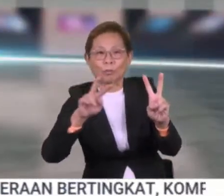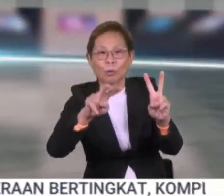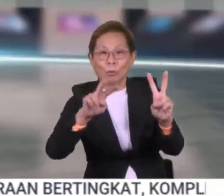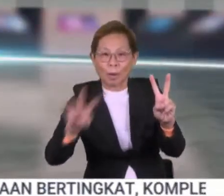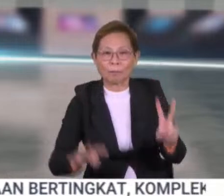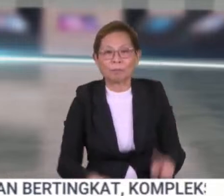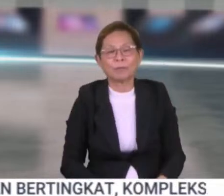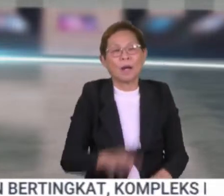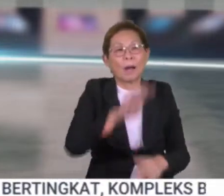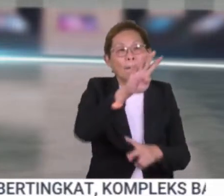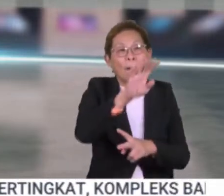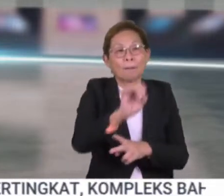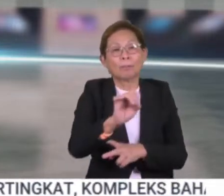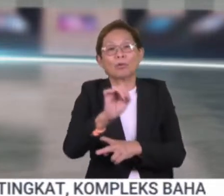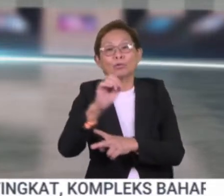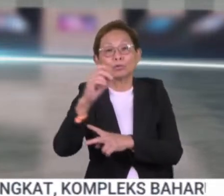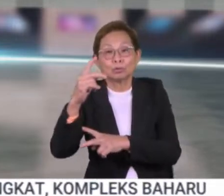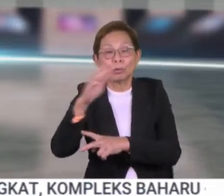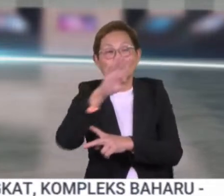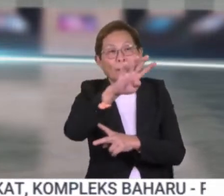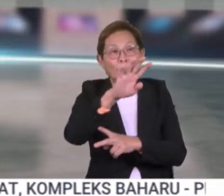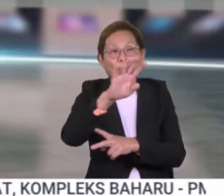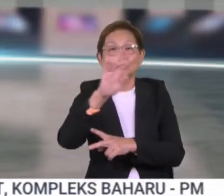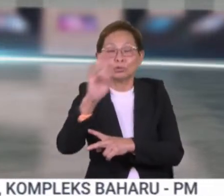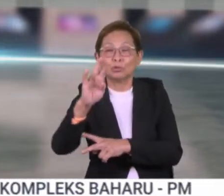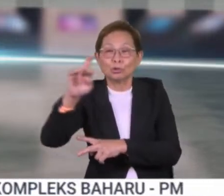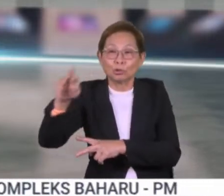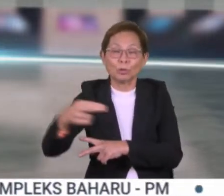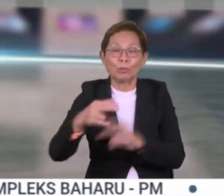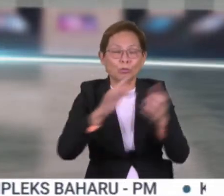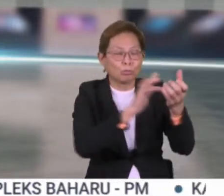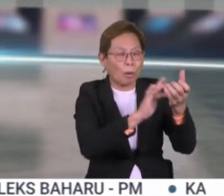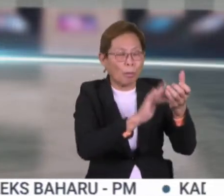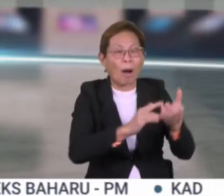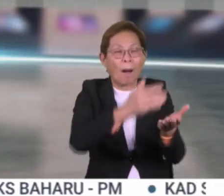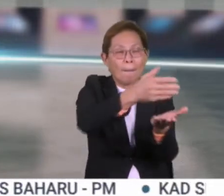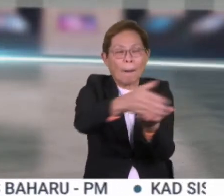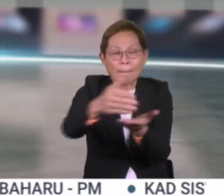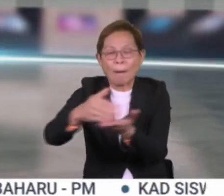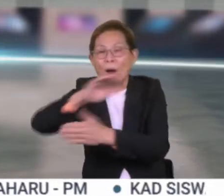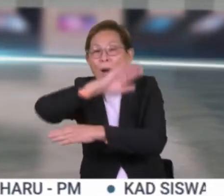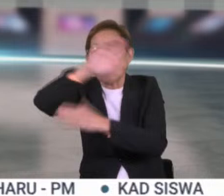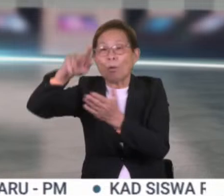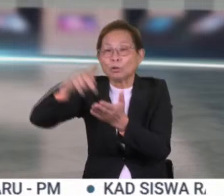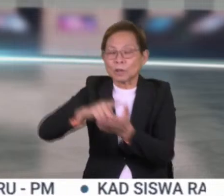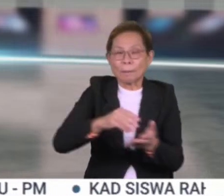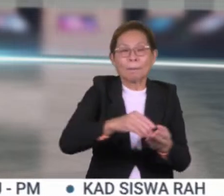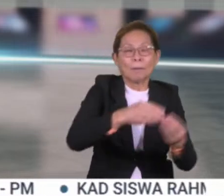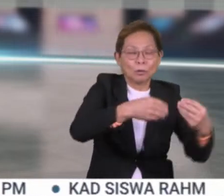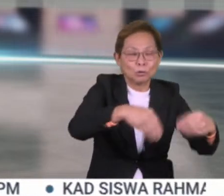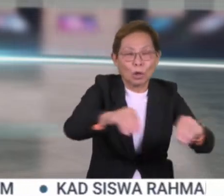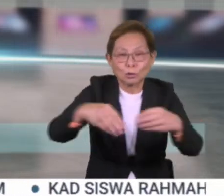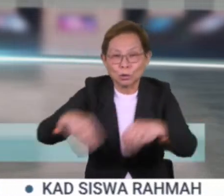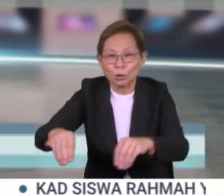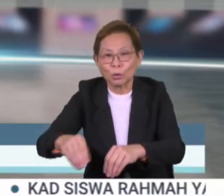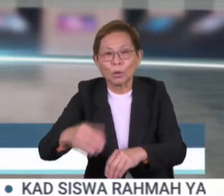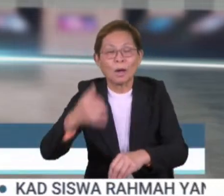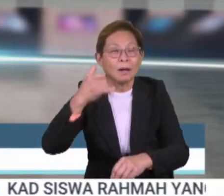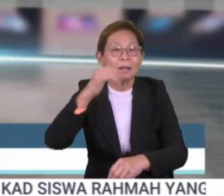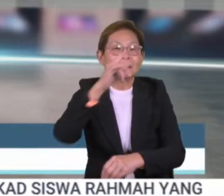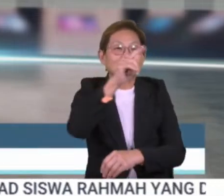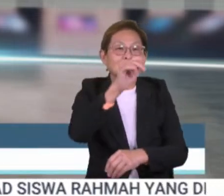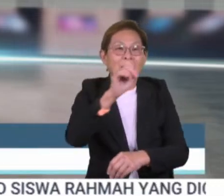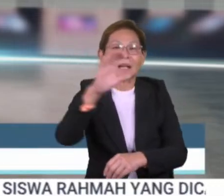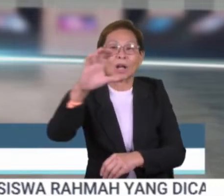47,000 unit telefon bimbit pakej 5G Rahmah bakal diagihkan ke semua pusat pengedaran syarikat perkhidmatan telekomunikasi